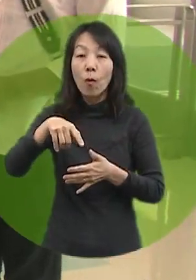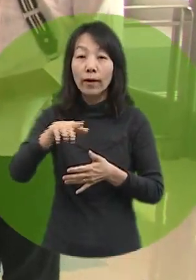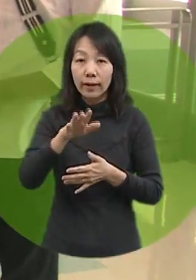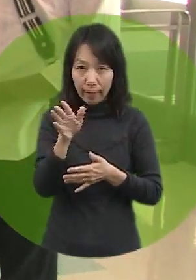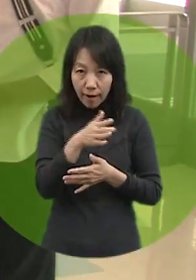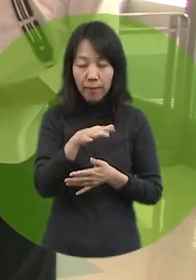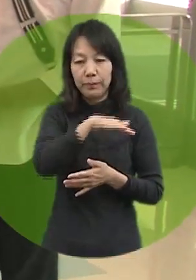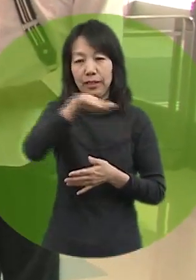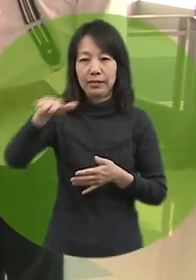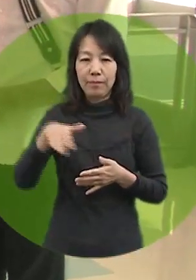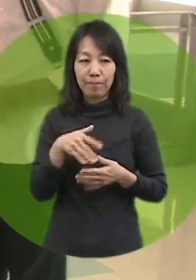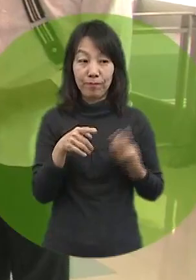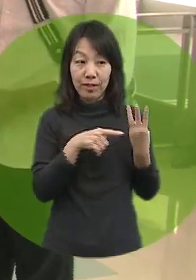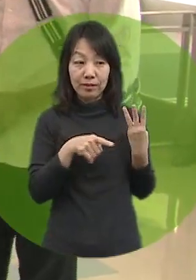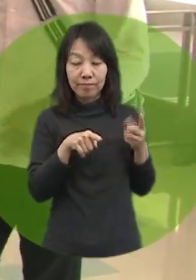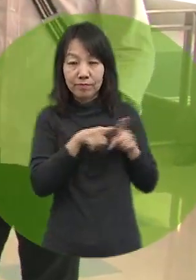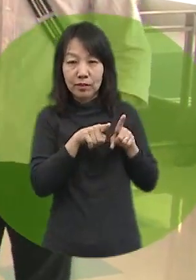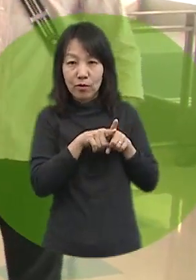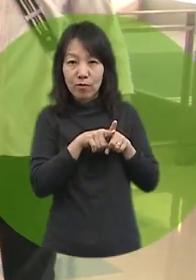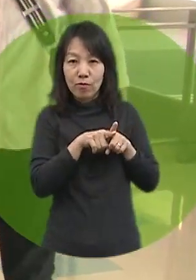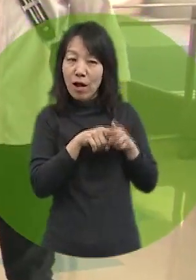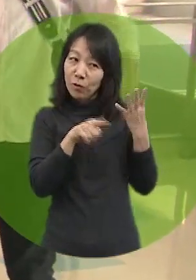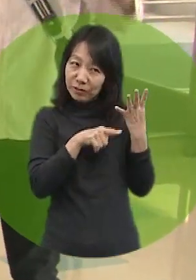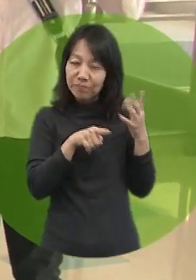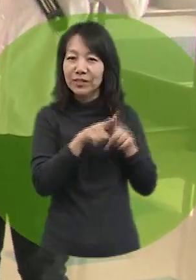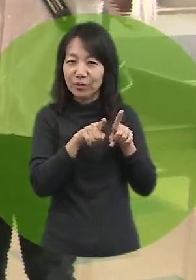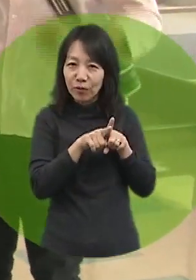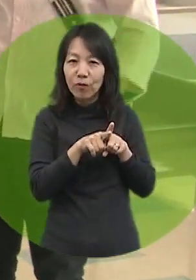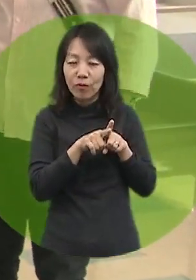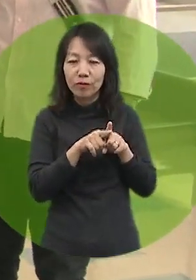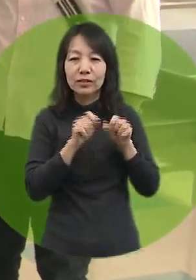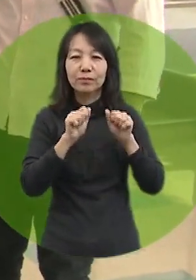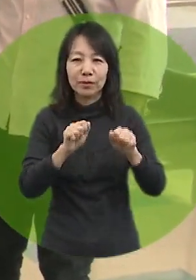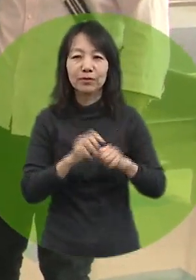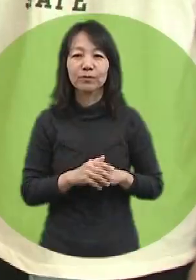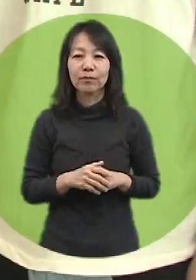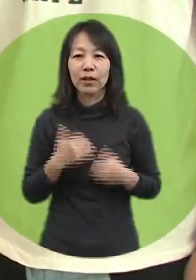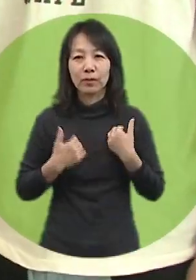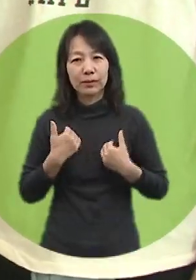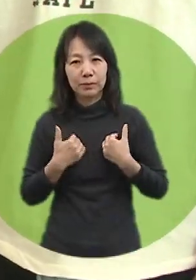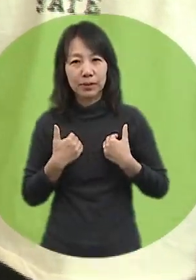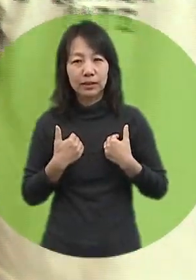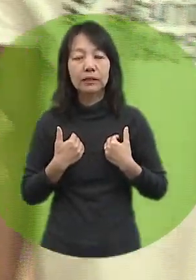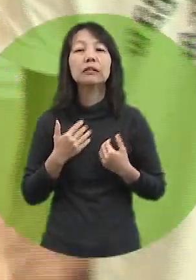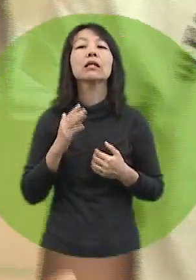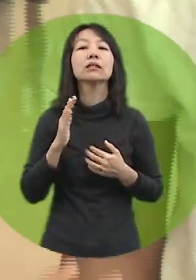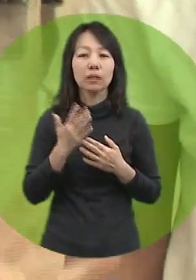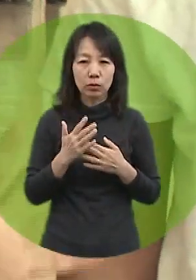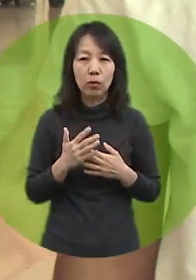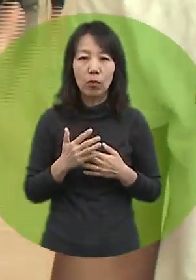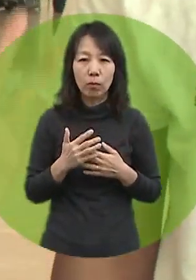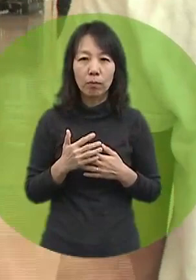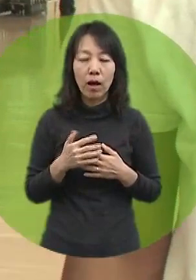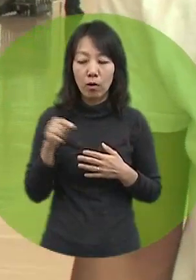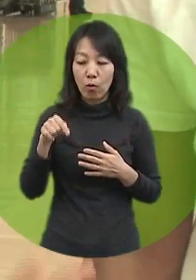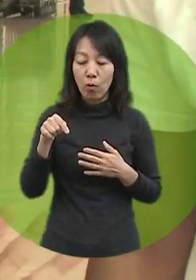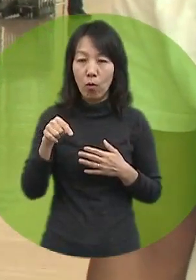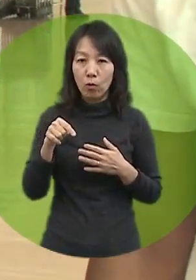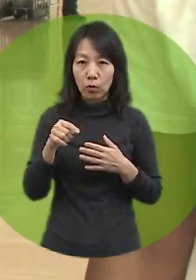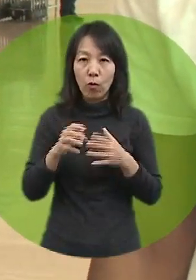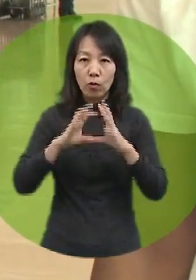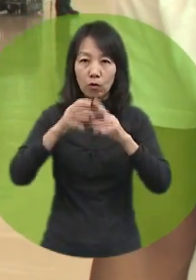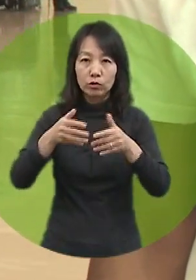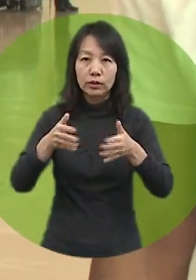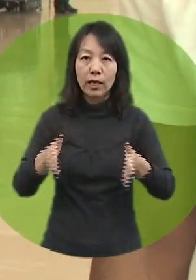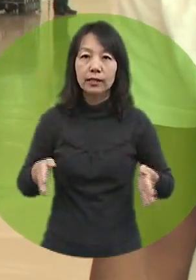緒にお伝えします。 なるほど、 いいですね。 なんですが、はい、まだここ国際線